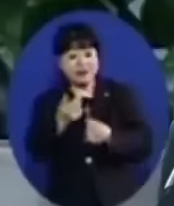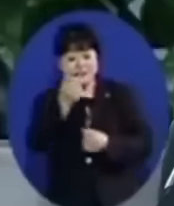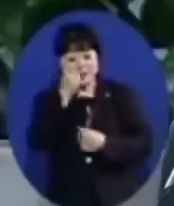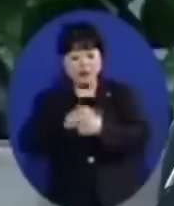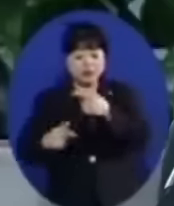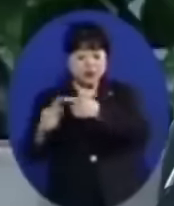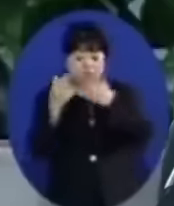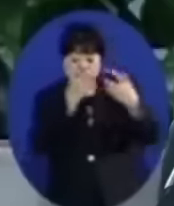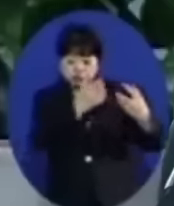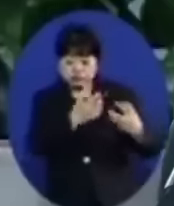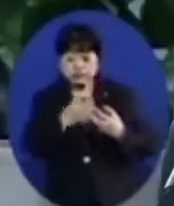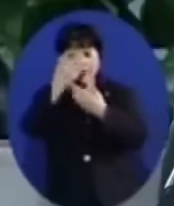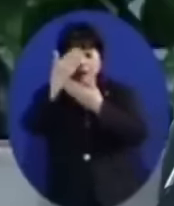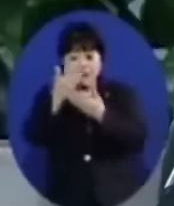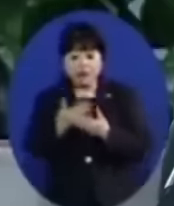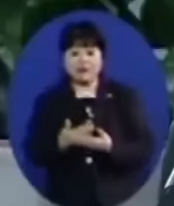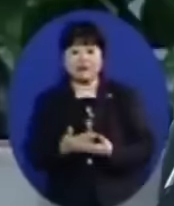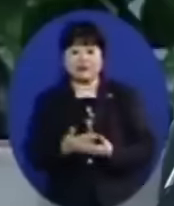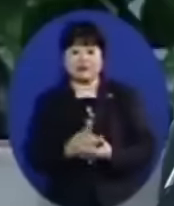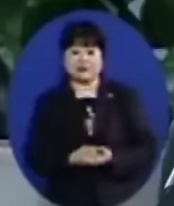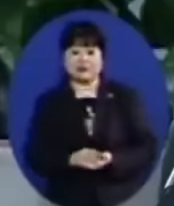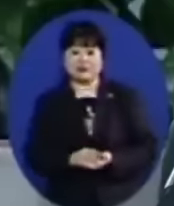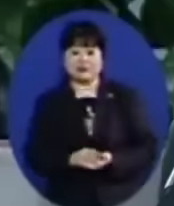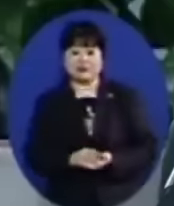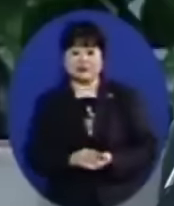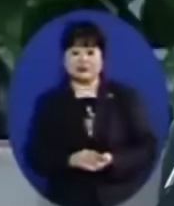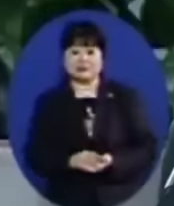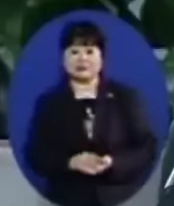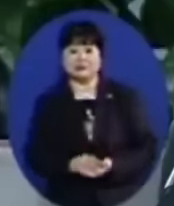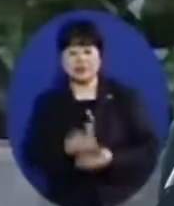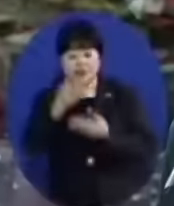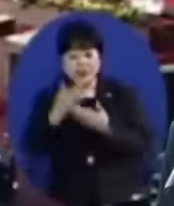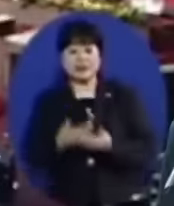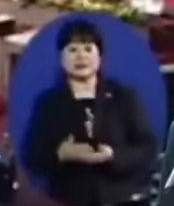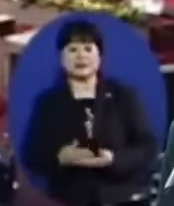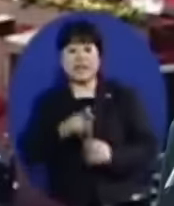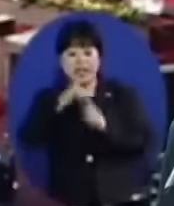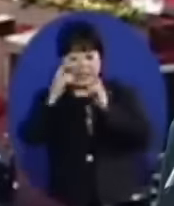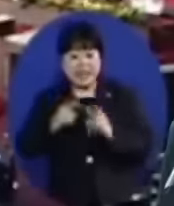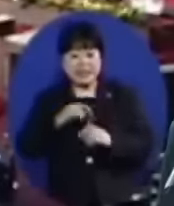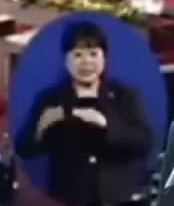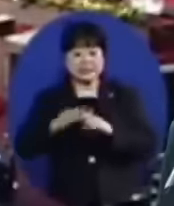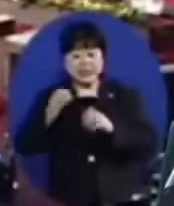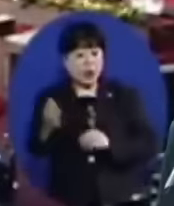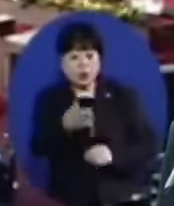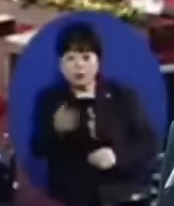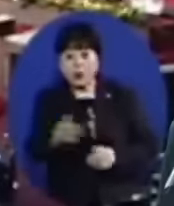얻되 풍성하게 얻게 되지 않은 개인과 가정과 나라가 없습니다.